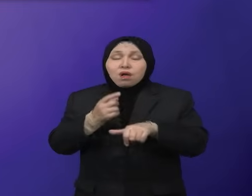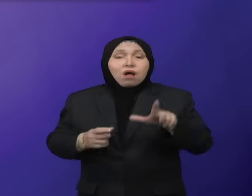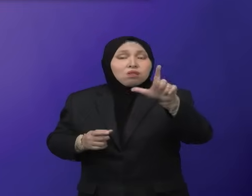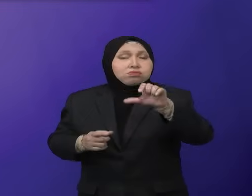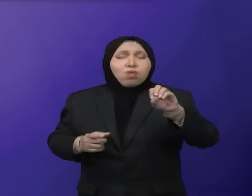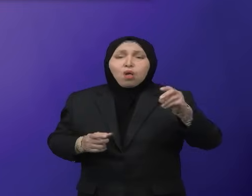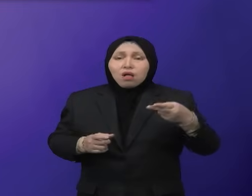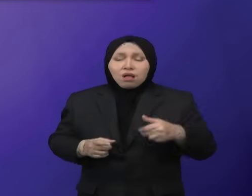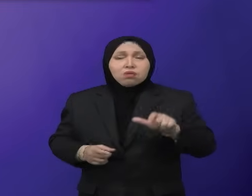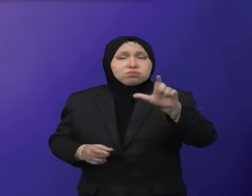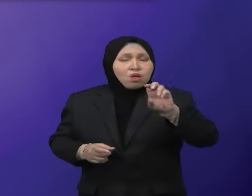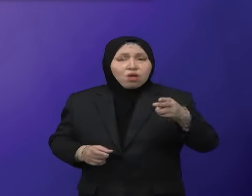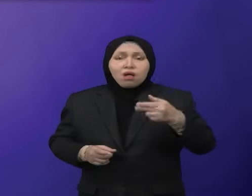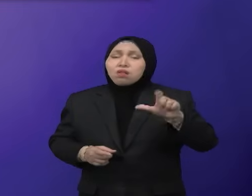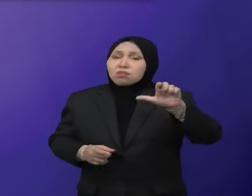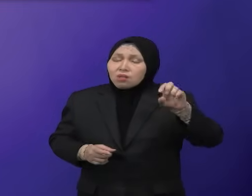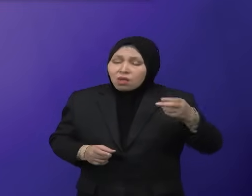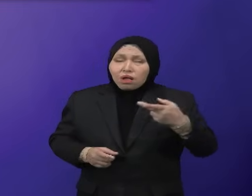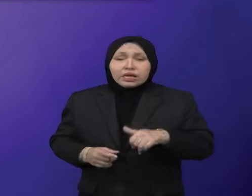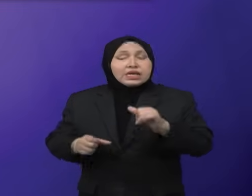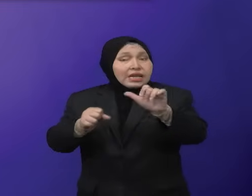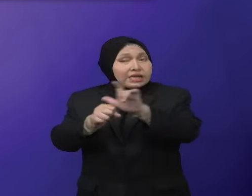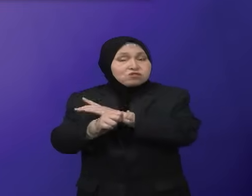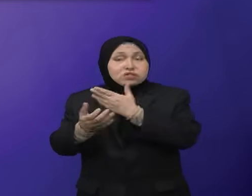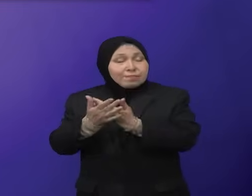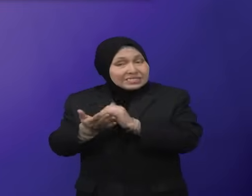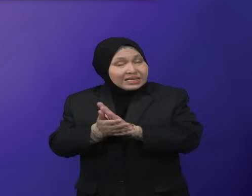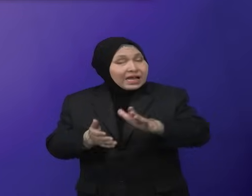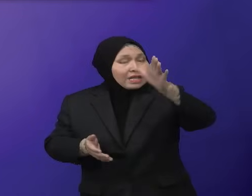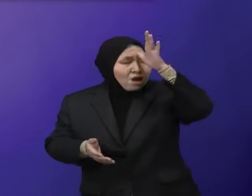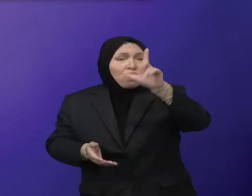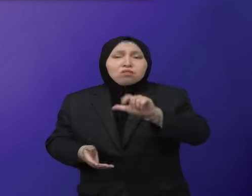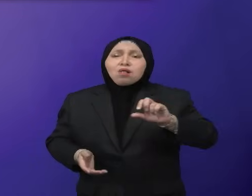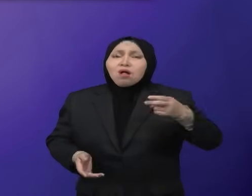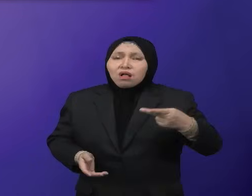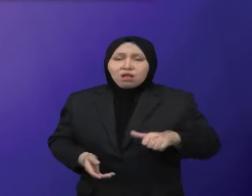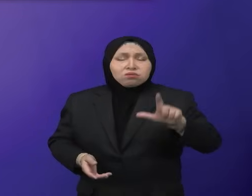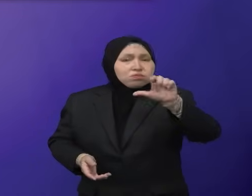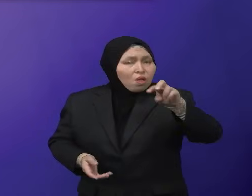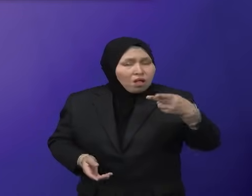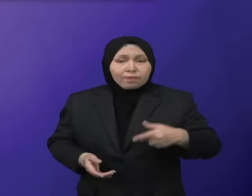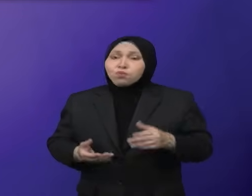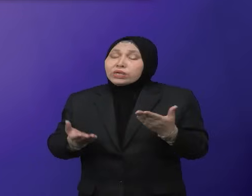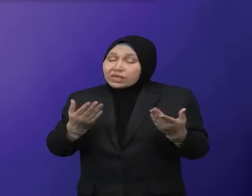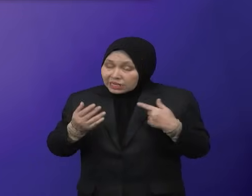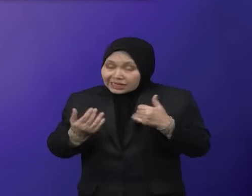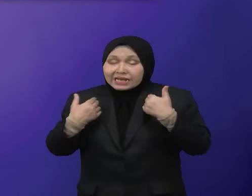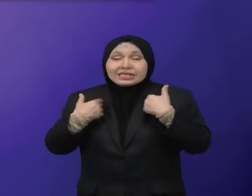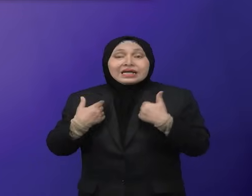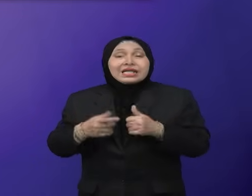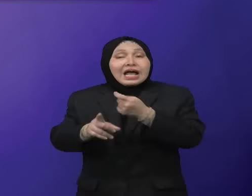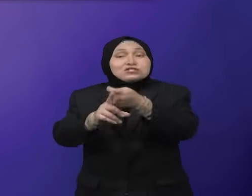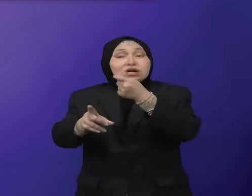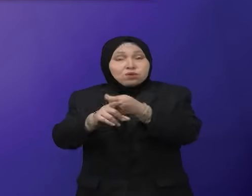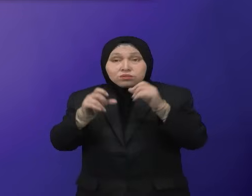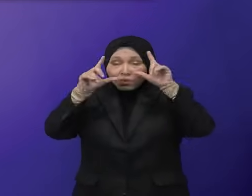Allah, Allah, Allah. Ada yang lekat sampai jadi ayah orang, lekat lagi. Allah. Mungkin kita pula ada juga ajuk-ajuk kita